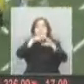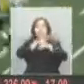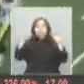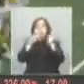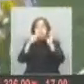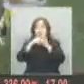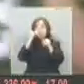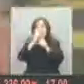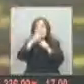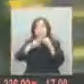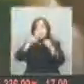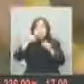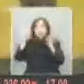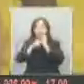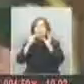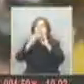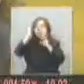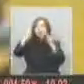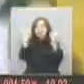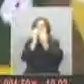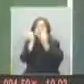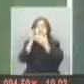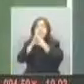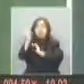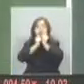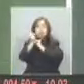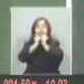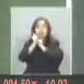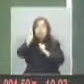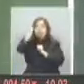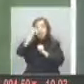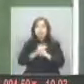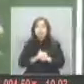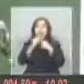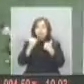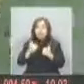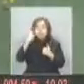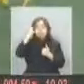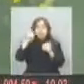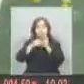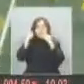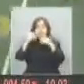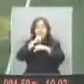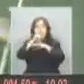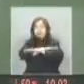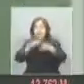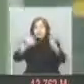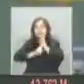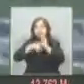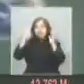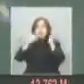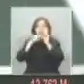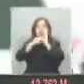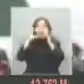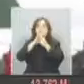ซึมีมานานเกืบ 2 เดือนนั้นจะส่คนกระทบต่อการแงขัน NFL รืดูการใหม่ซึ่จๆแล้วควรจะเริ่มต้นเปิดฉากไปตงแตวท 19